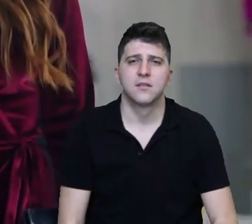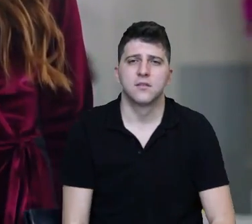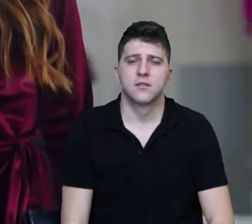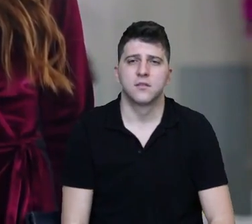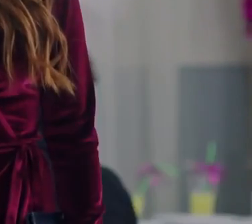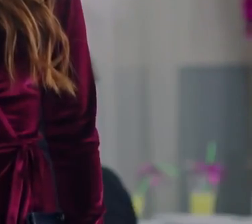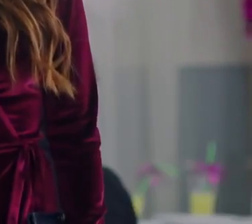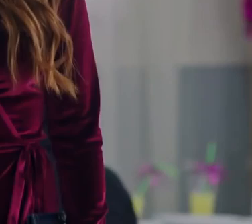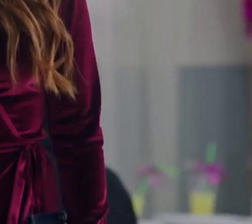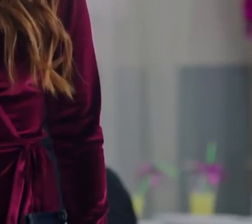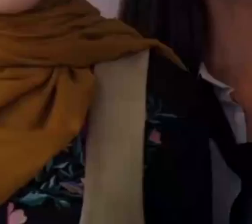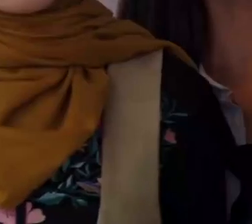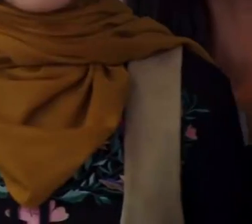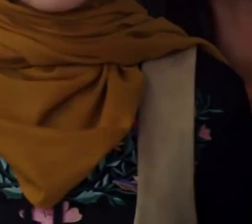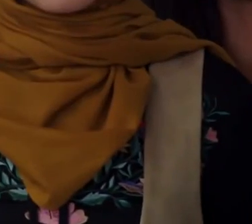döndü.